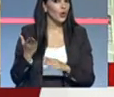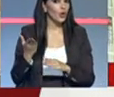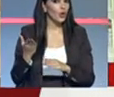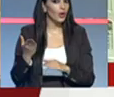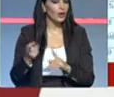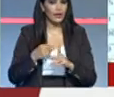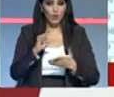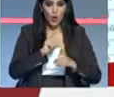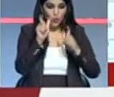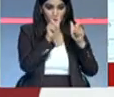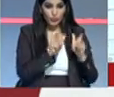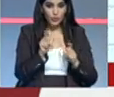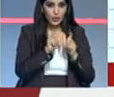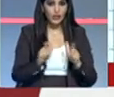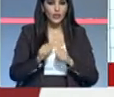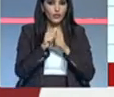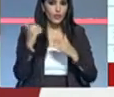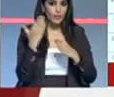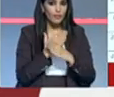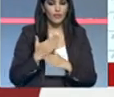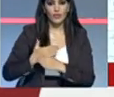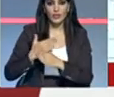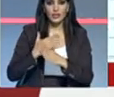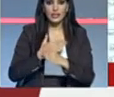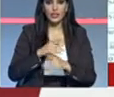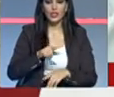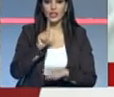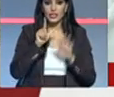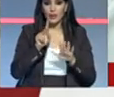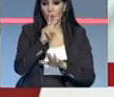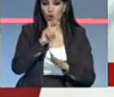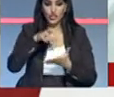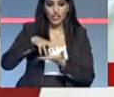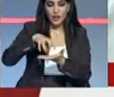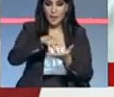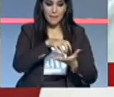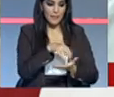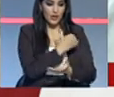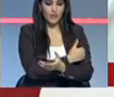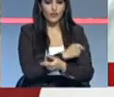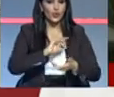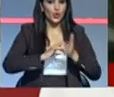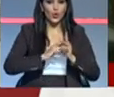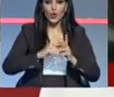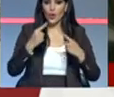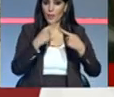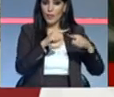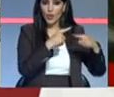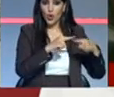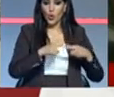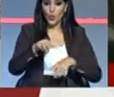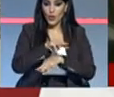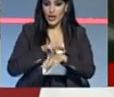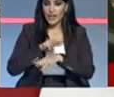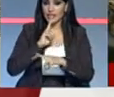للمتابعة والمراقبة والتدخل في حال الاقتضاء في 27 مركز تلقيح في مختلف معتمديات ولاية